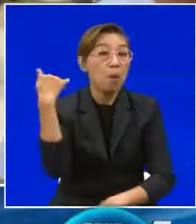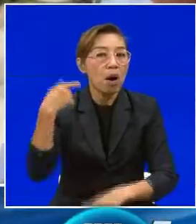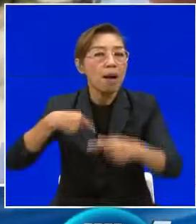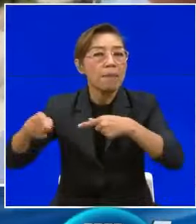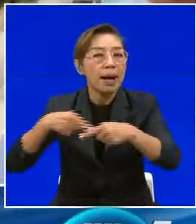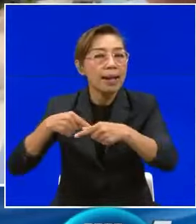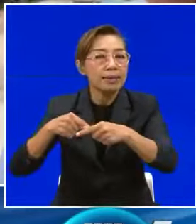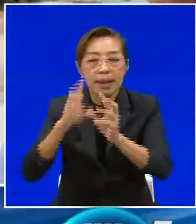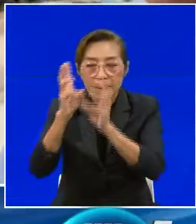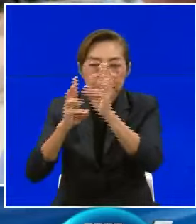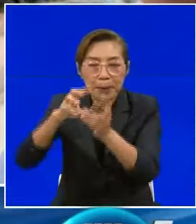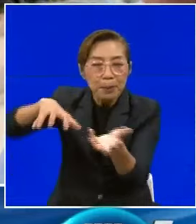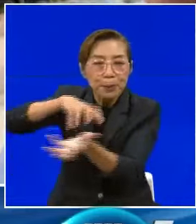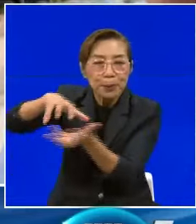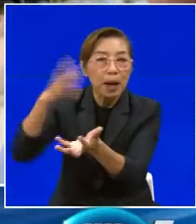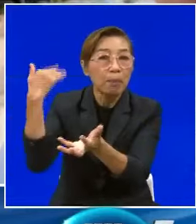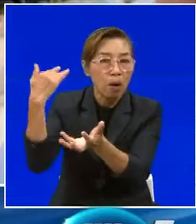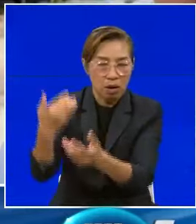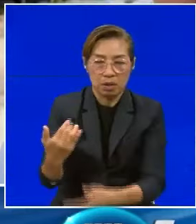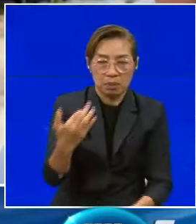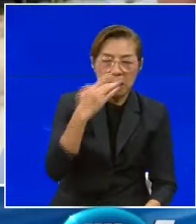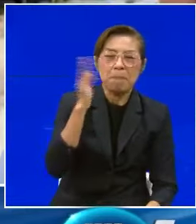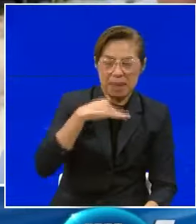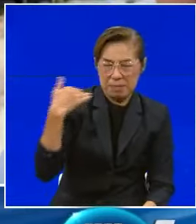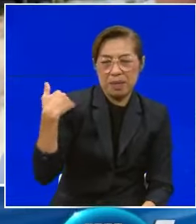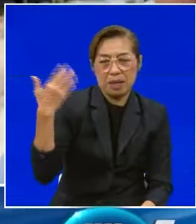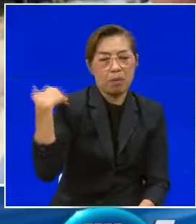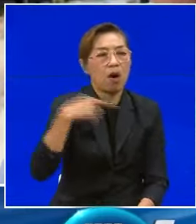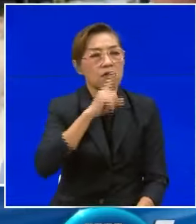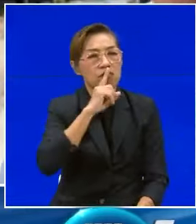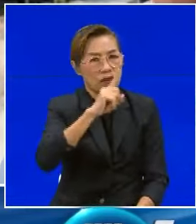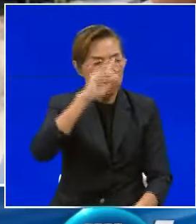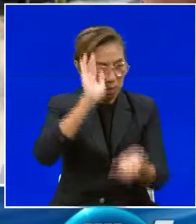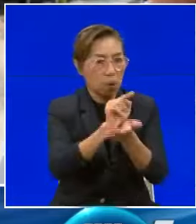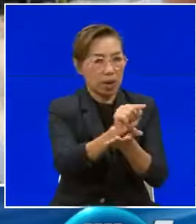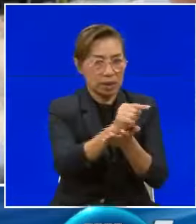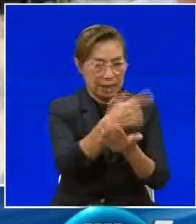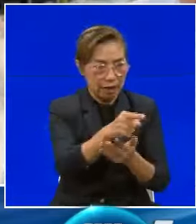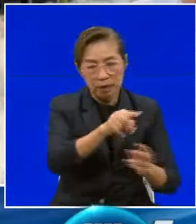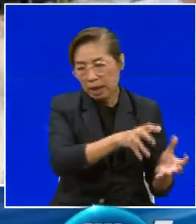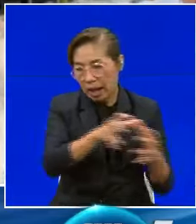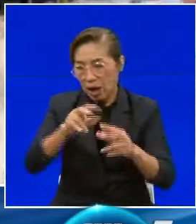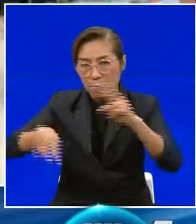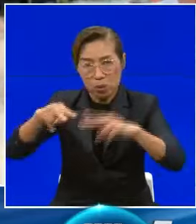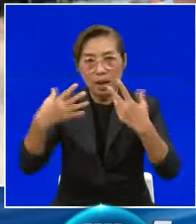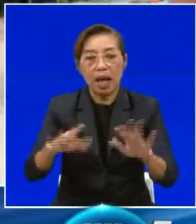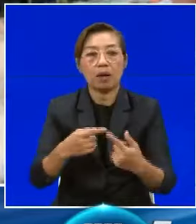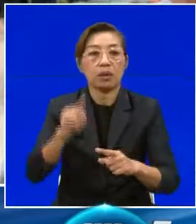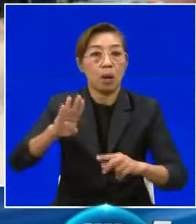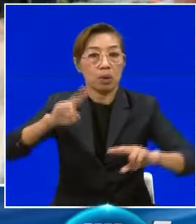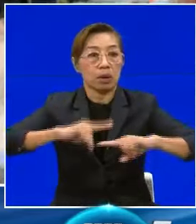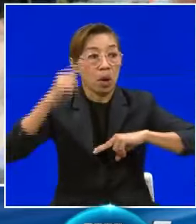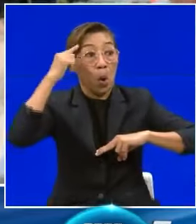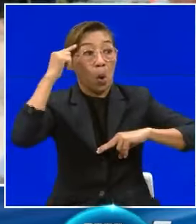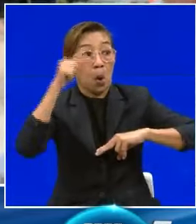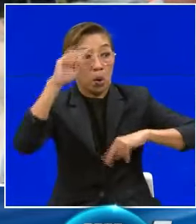านก็รับผลกระทบเรื่องกลิ่นเข้าไปก็แจ้งเจ้าหน้าที่ไปตรวจสอบฟังดูโอเคนะมีผลกระทบปุ๊บแจ้งให้ตรวจสอบปรากฏเอกชนก็นกรู้สั่งปิด